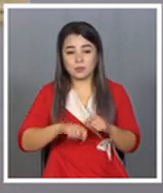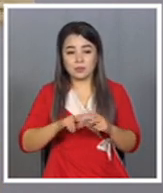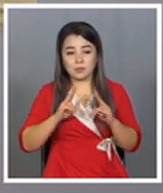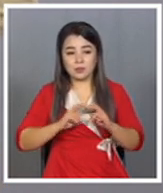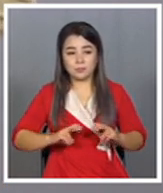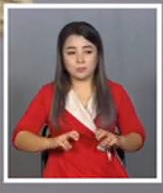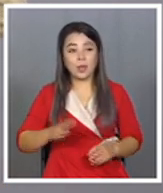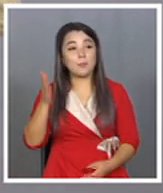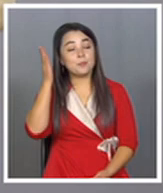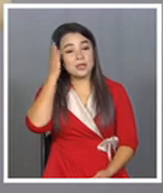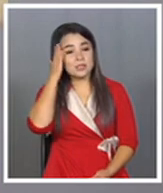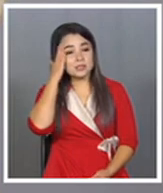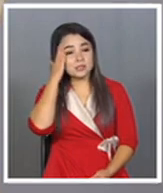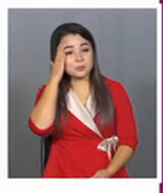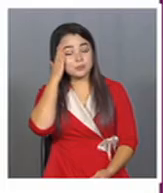Пікір.